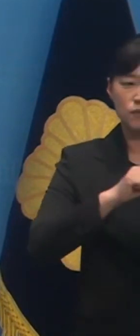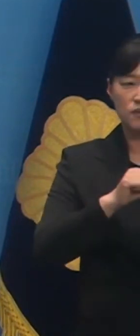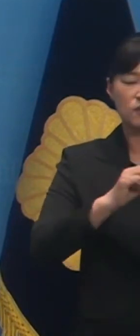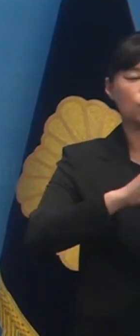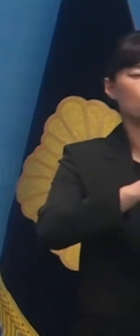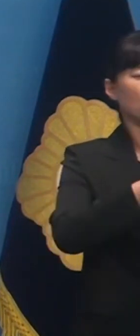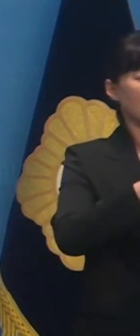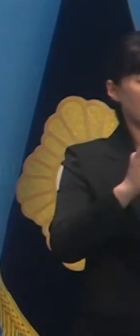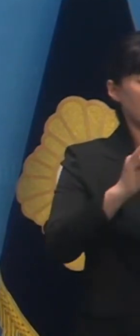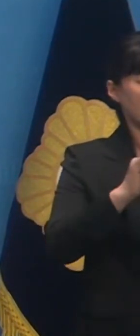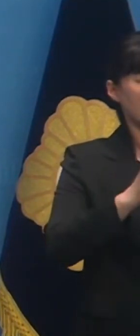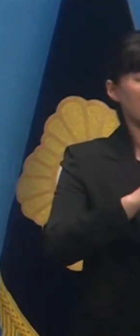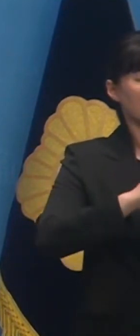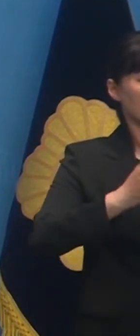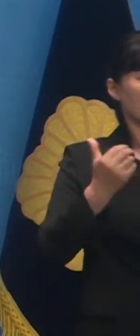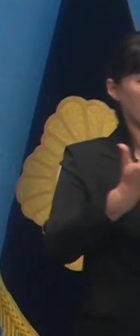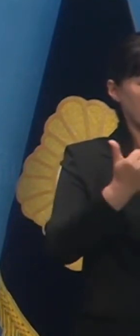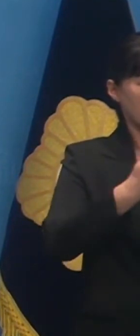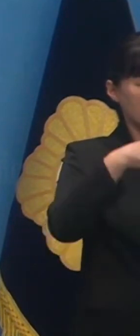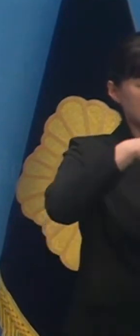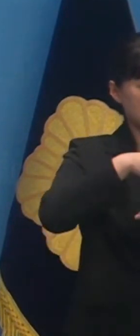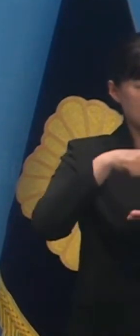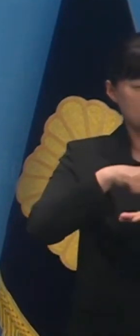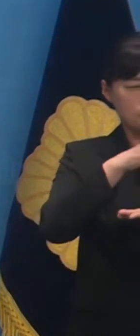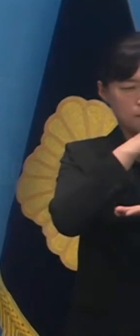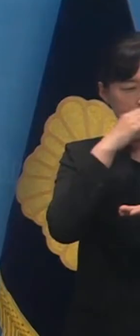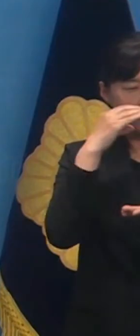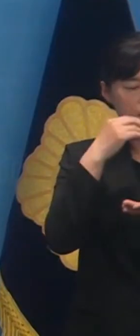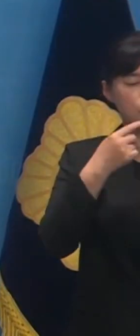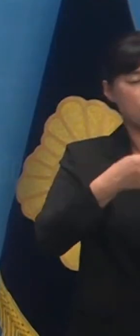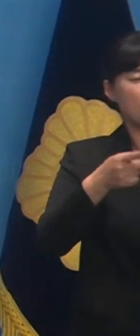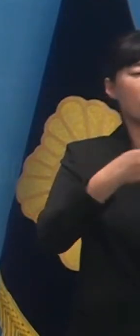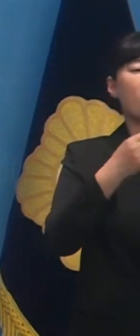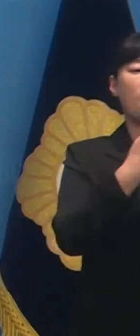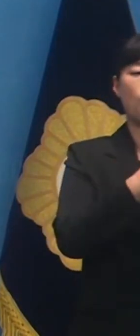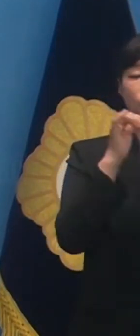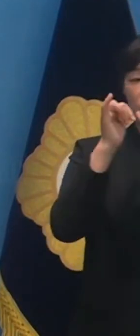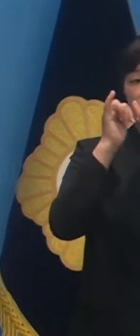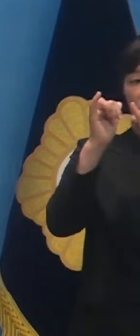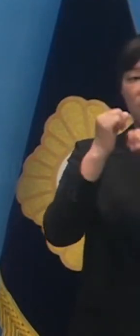차원에서 공정하고 객관적으로 평가하고 시상하는 국회